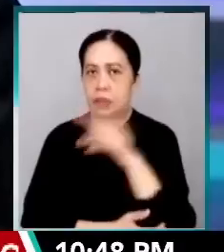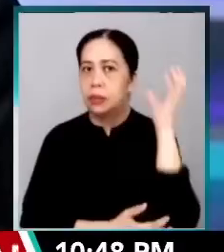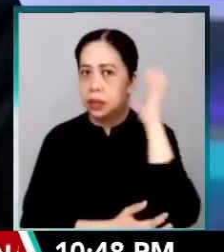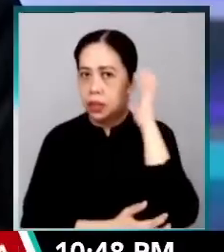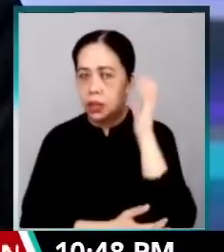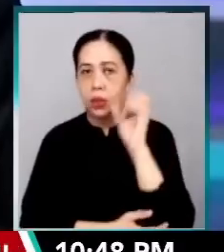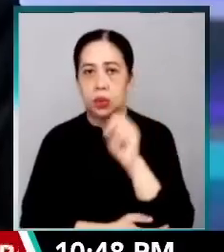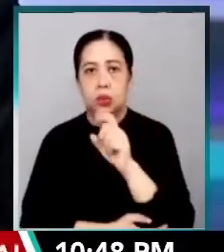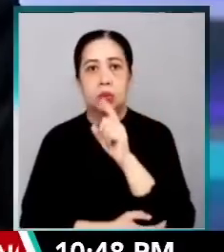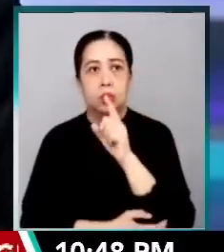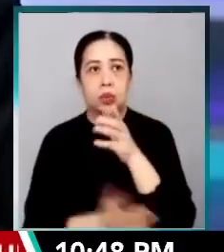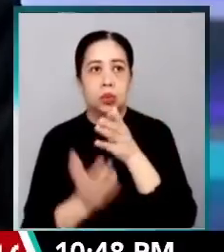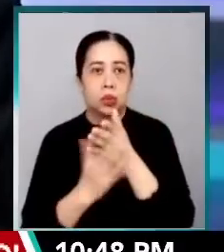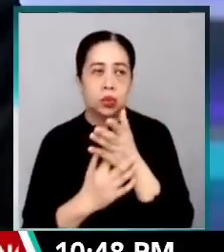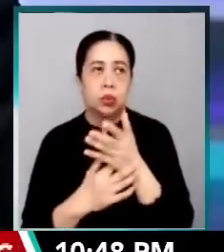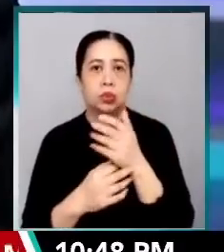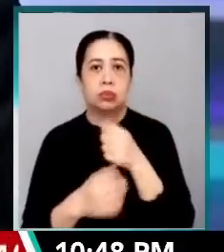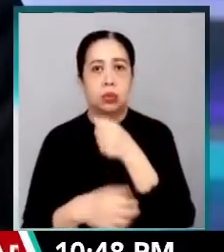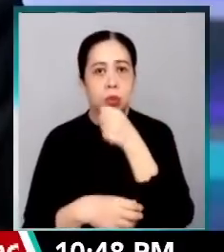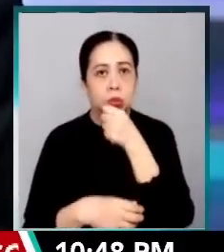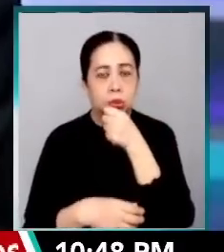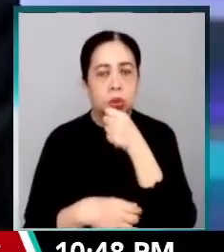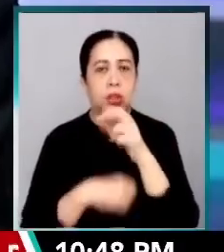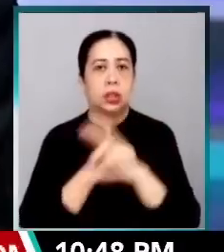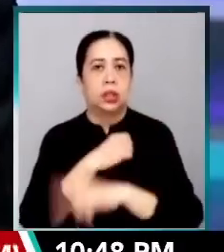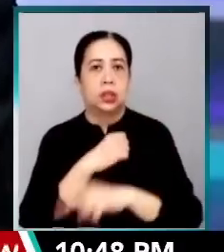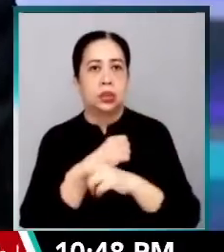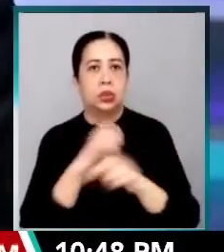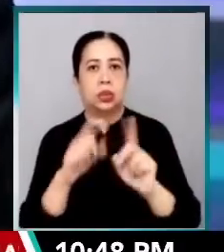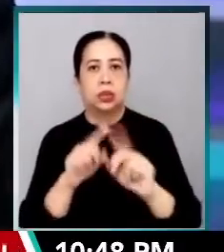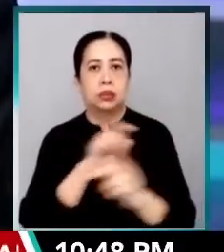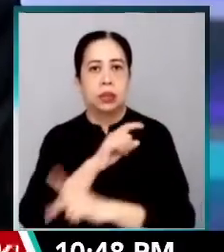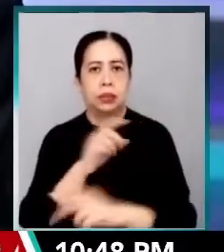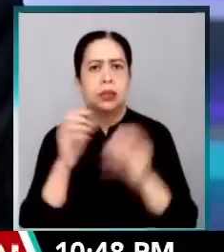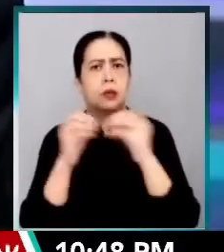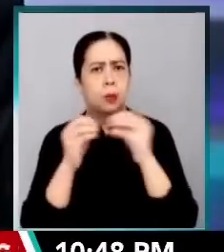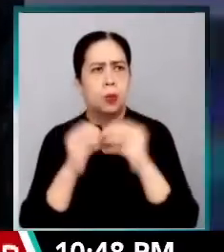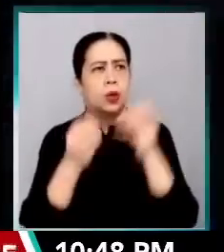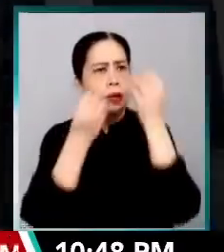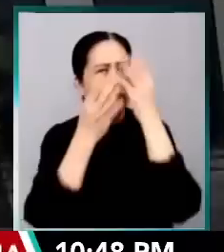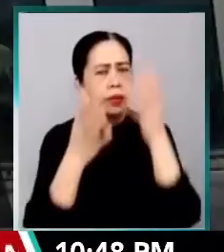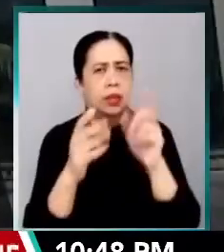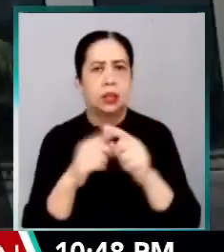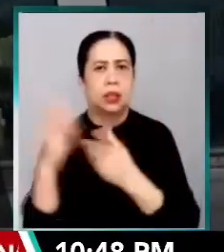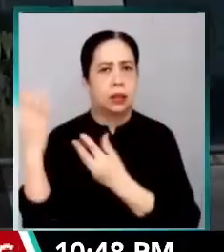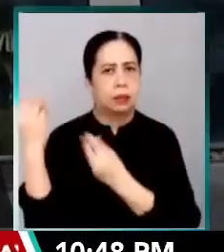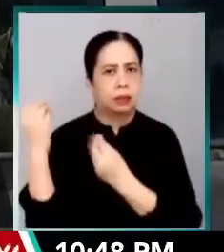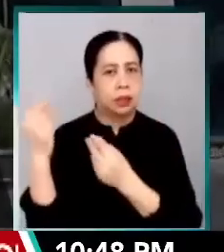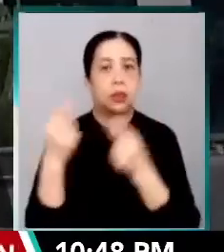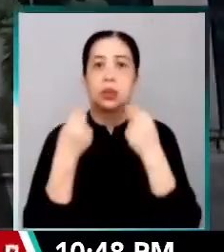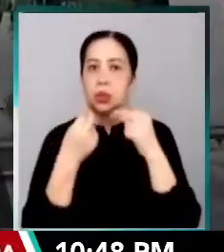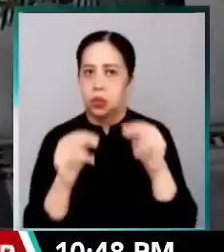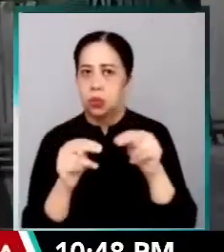national newscast and our regional newscast, mas napaparating natin, no, ang pinakabagong balita.